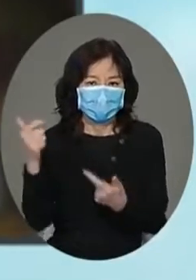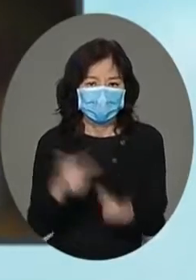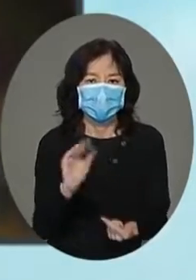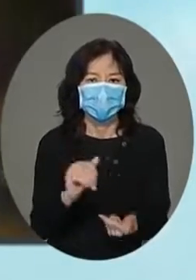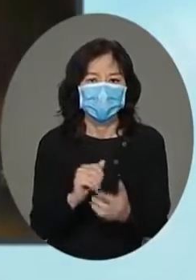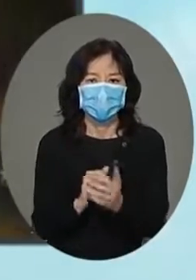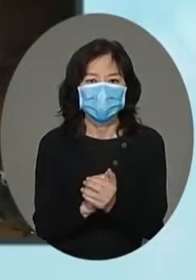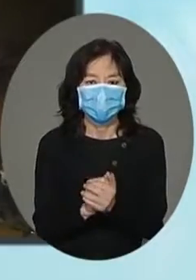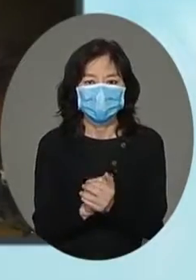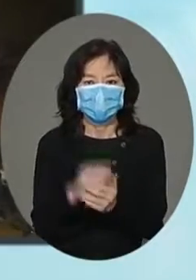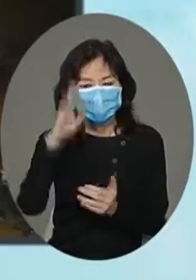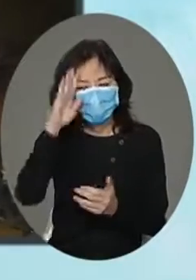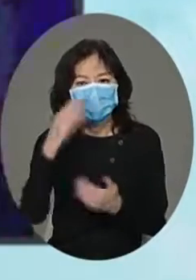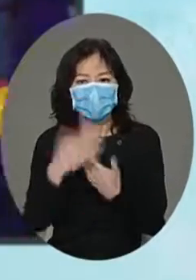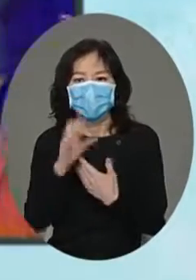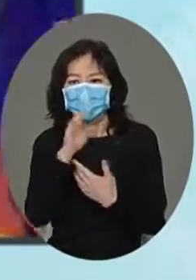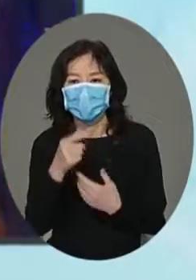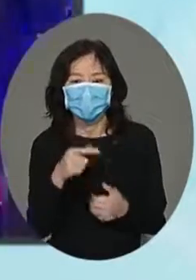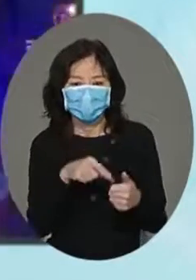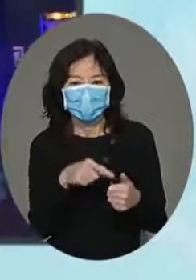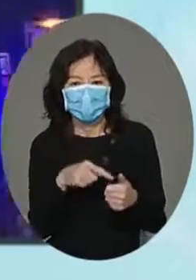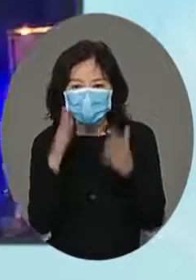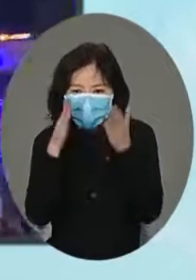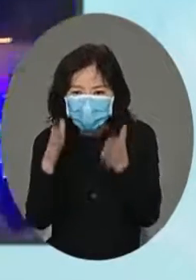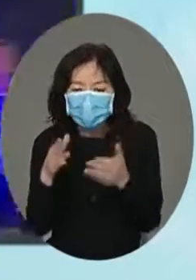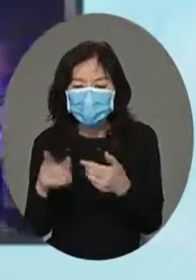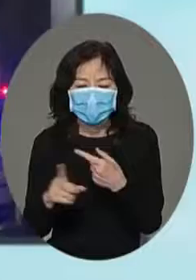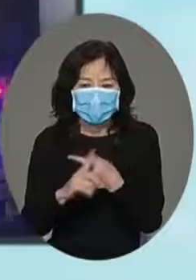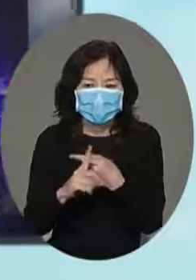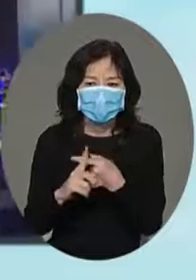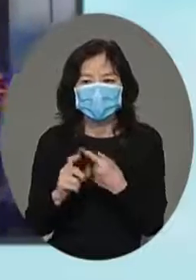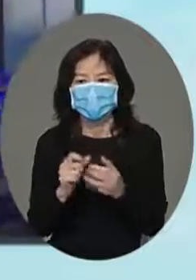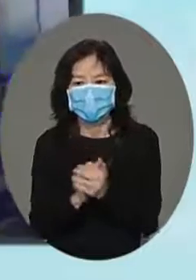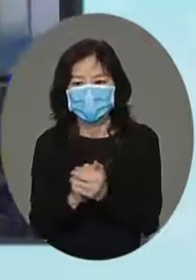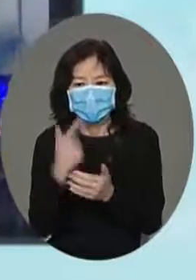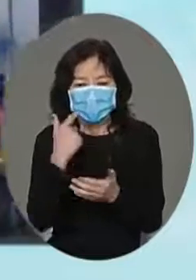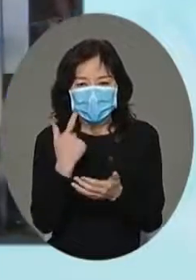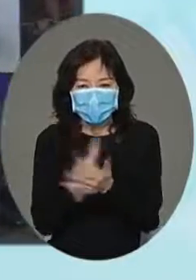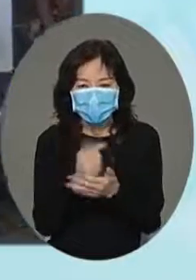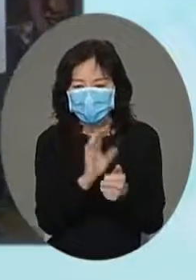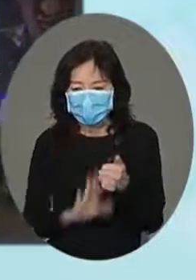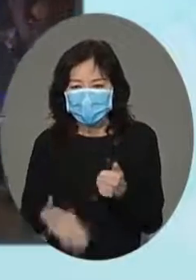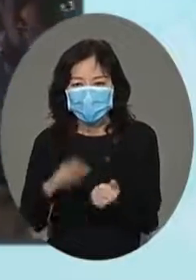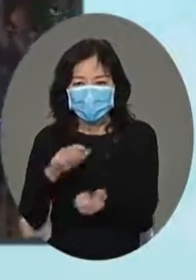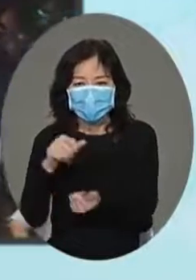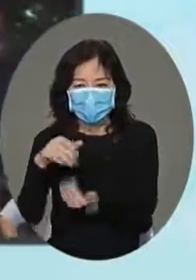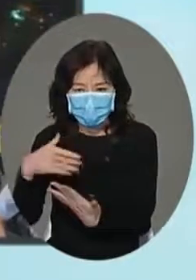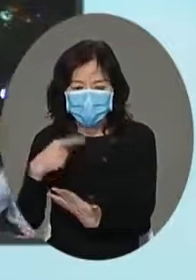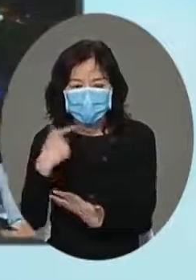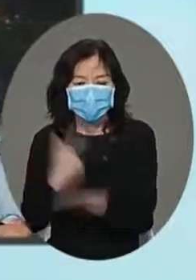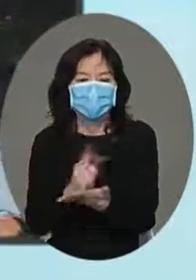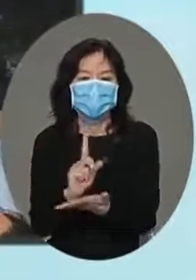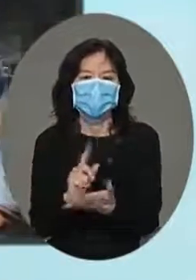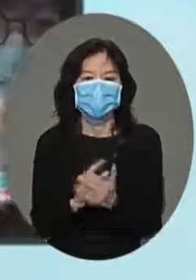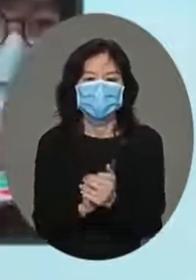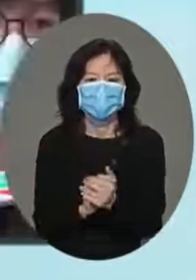车。警方在庭外说，被告的不专注驾驶行为导致严重事故，判刑反映案件严重